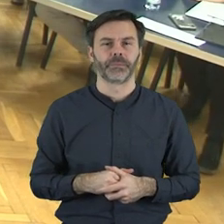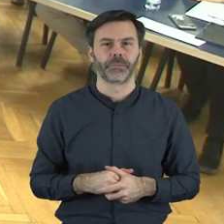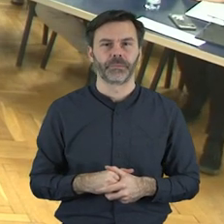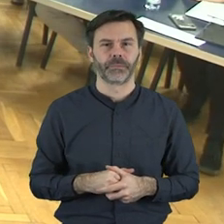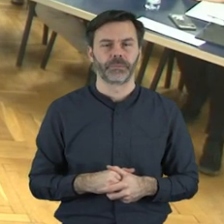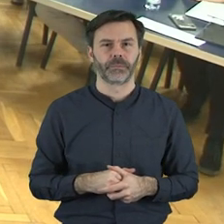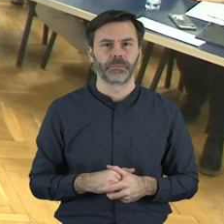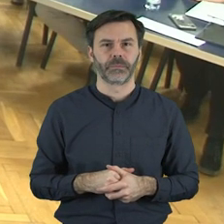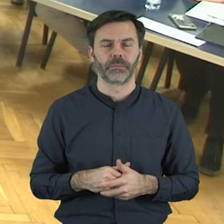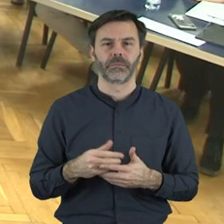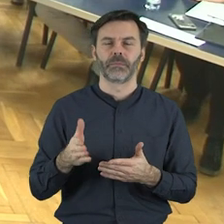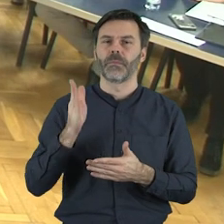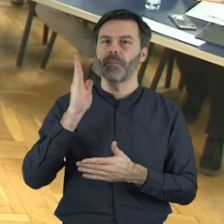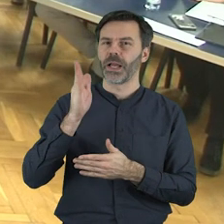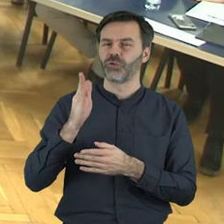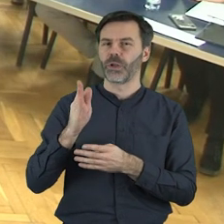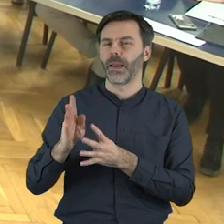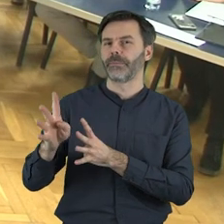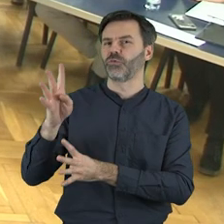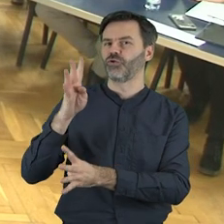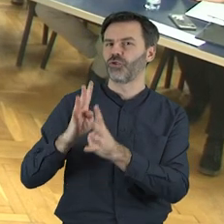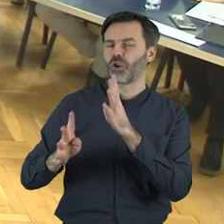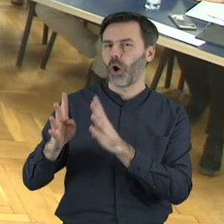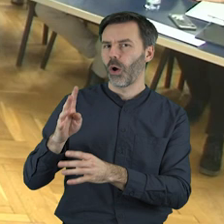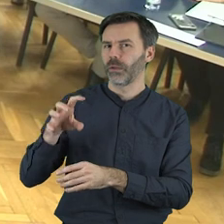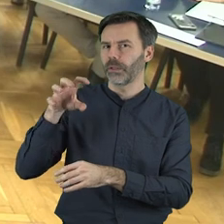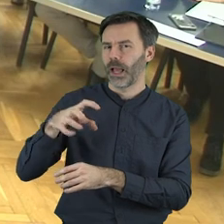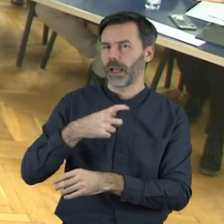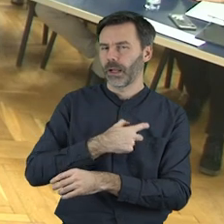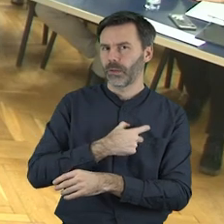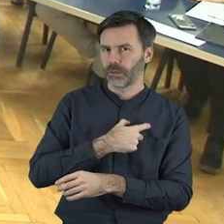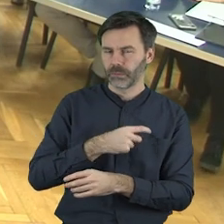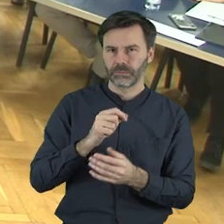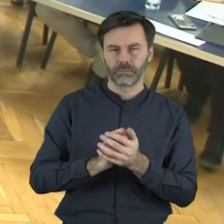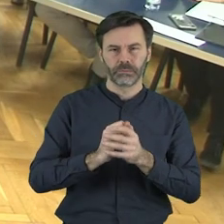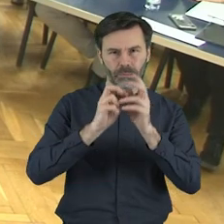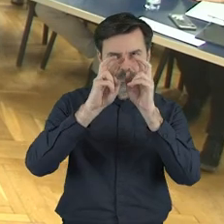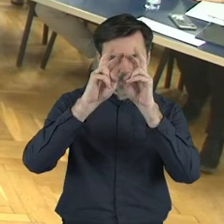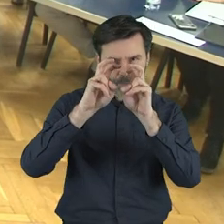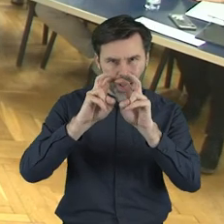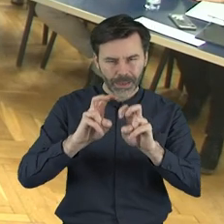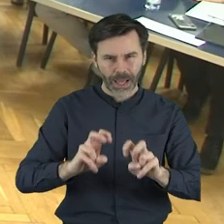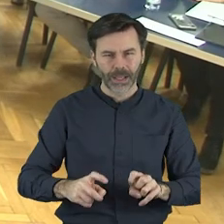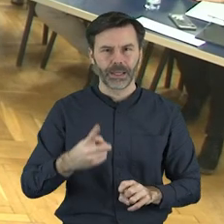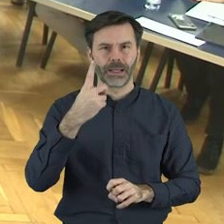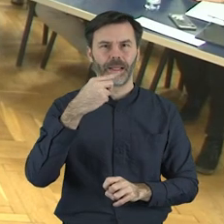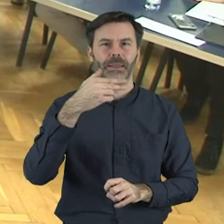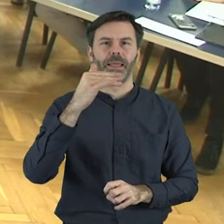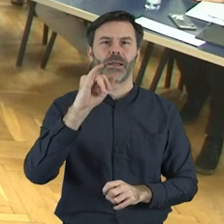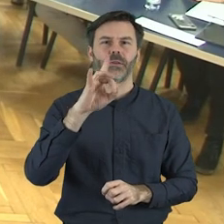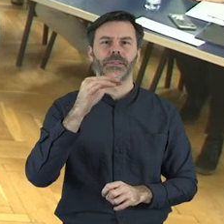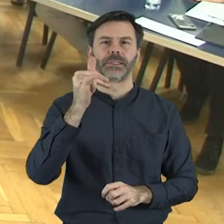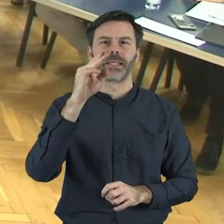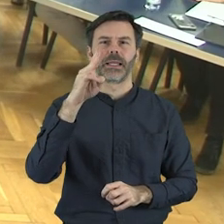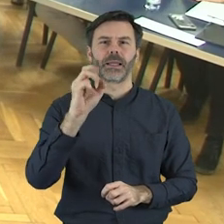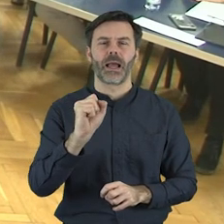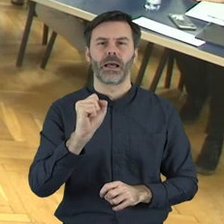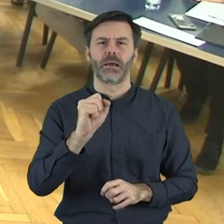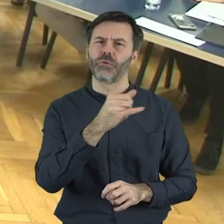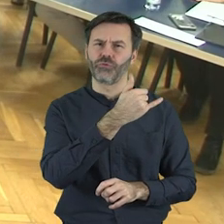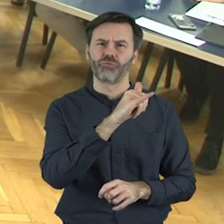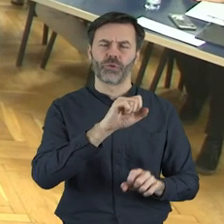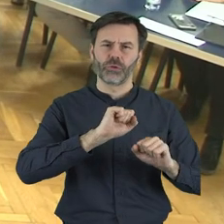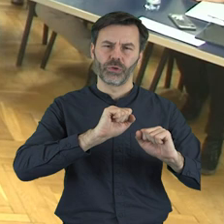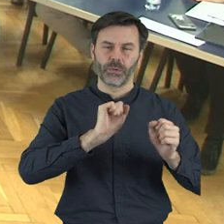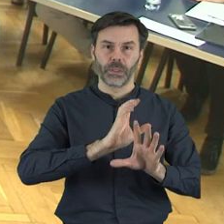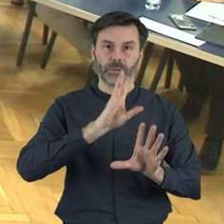diagnostyka i temu podobne działania umożliwiające właśnie ciągłość, chociażby